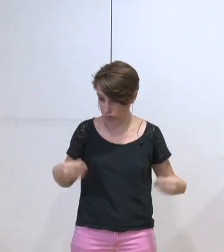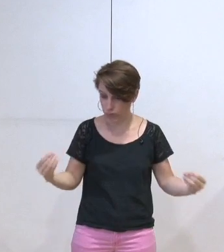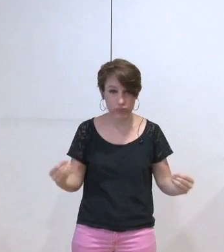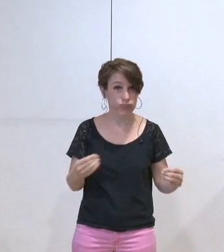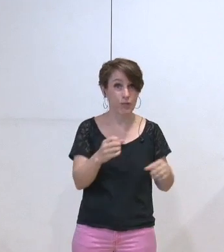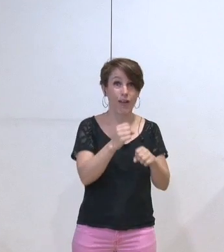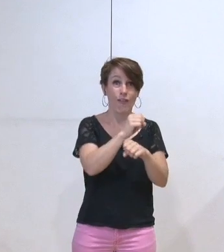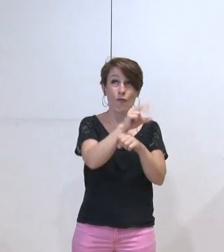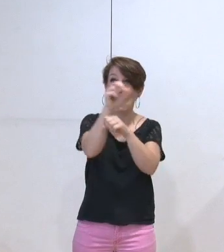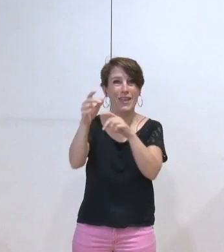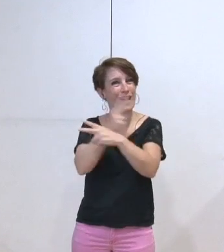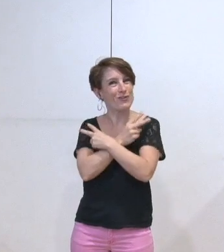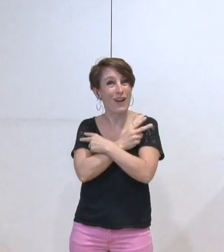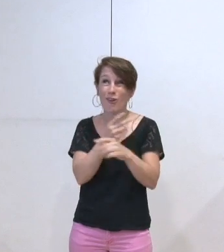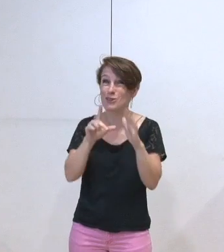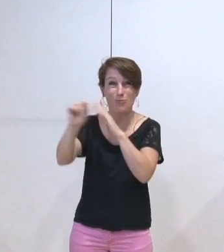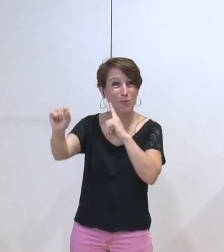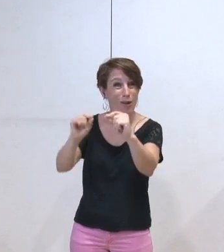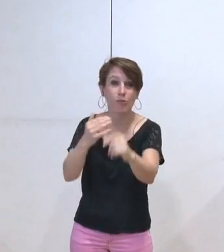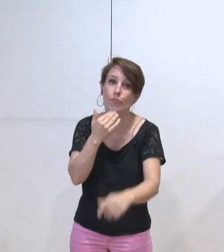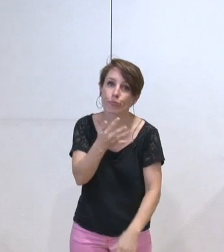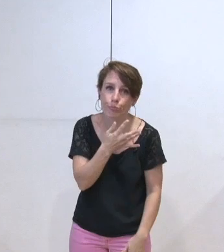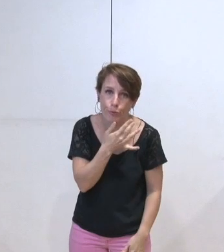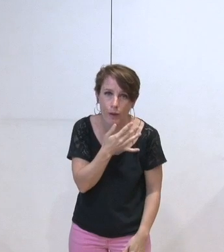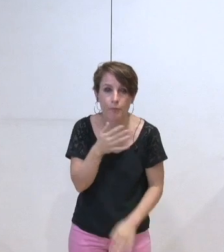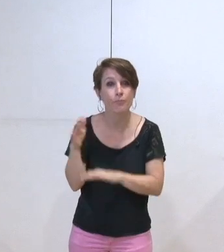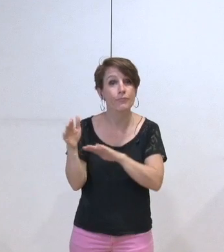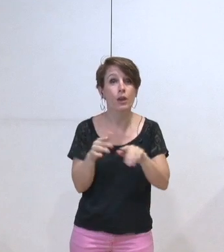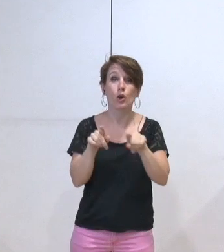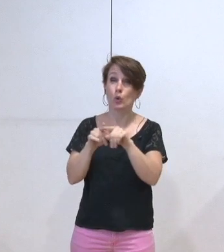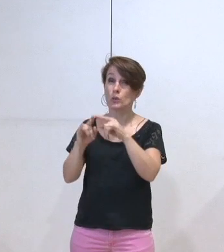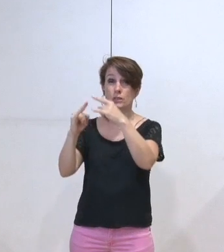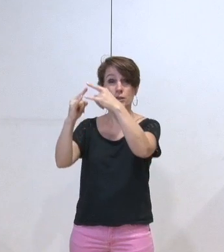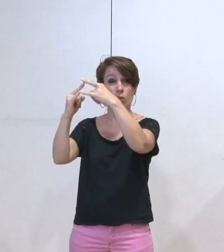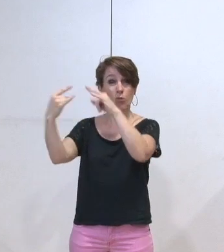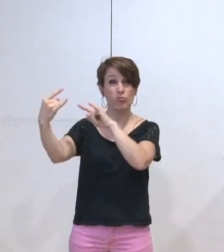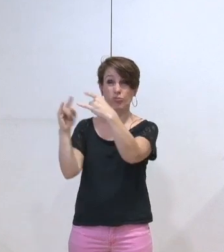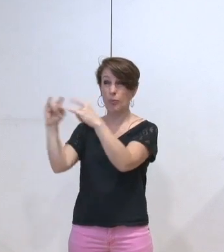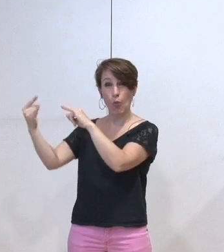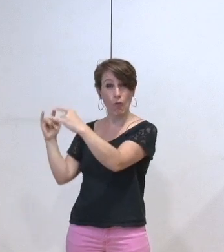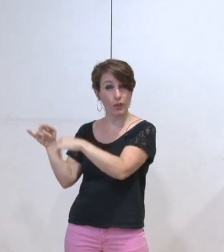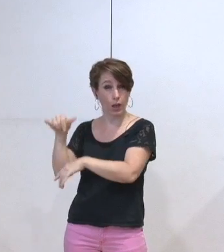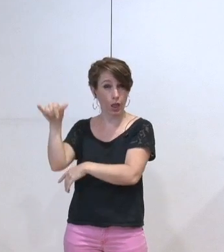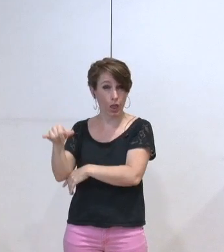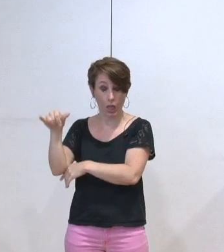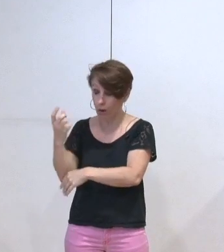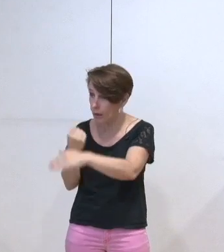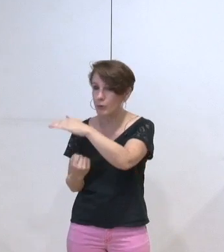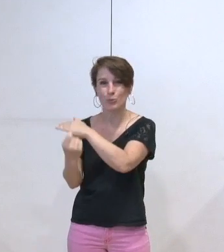fait l'actualité sur notre commune là où on pensait qu'ils étaient définitivement